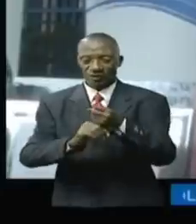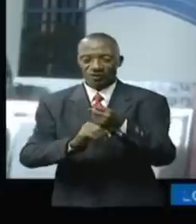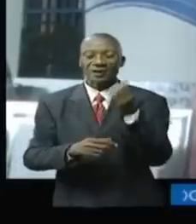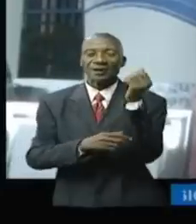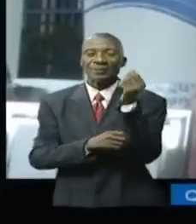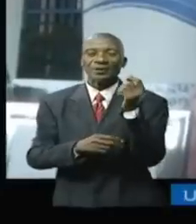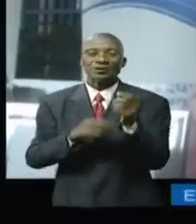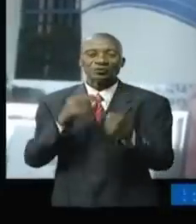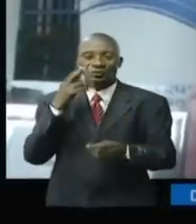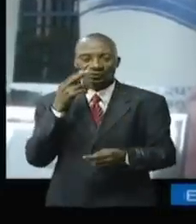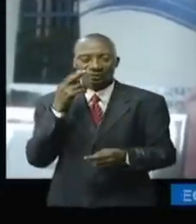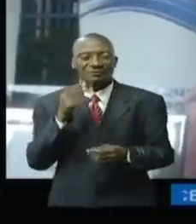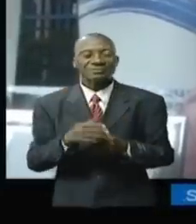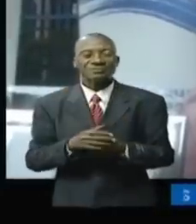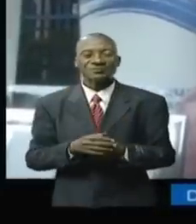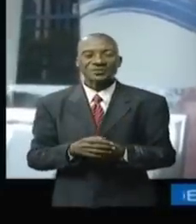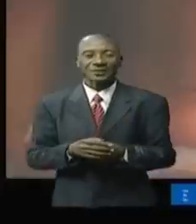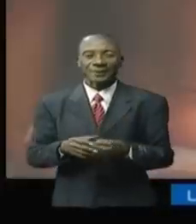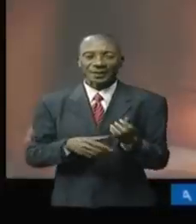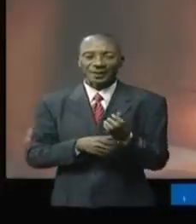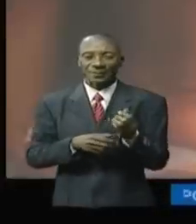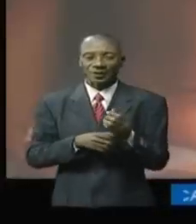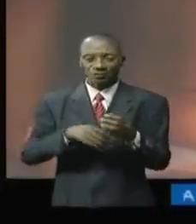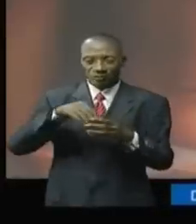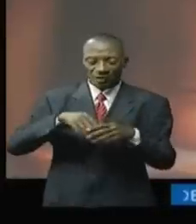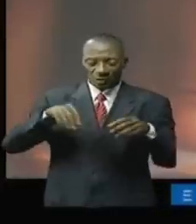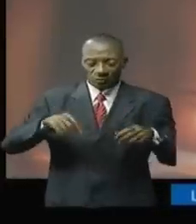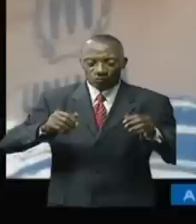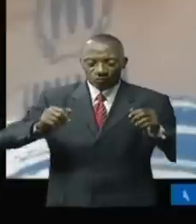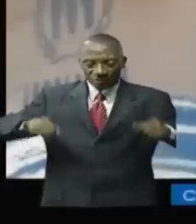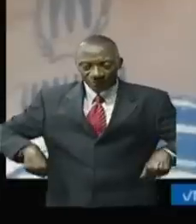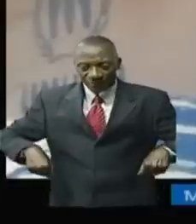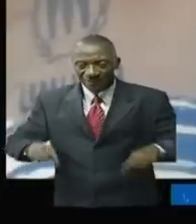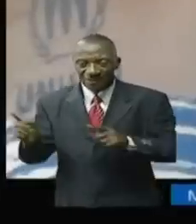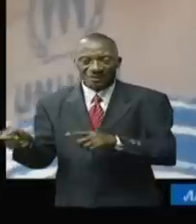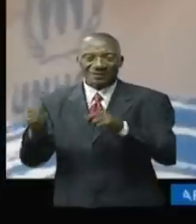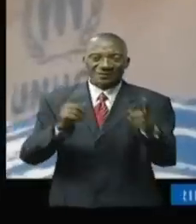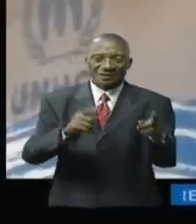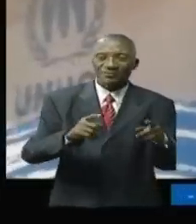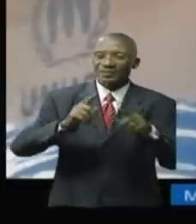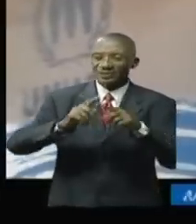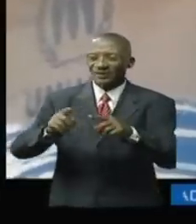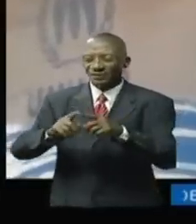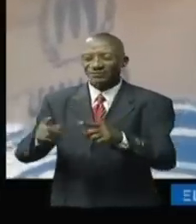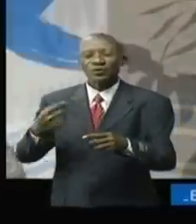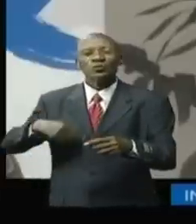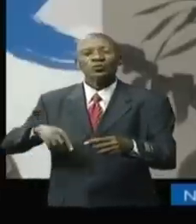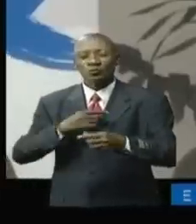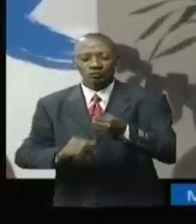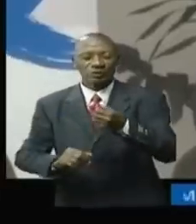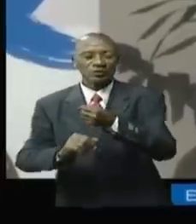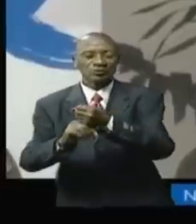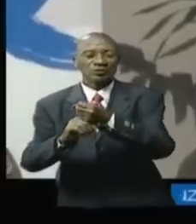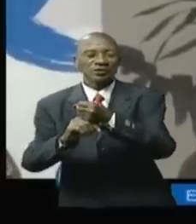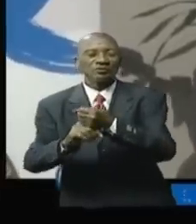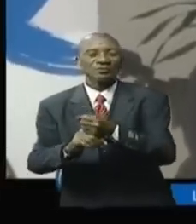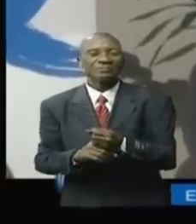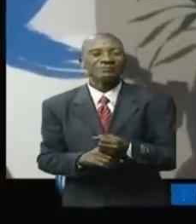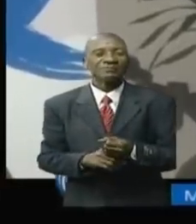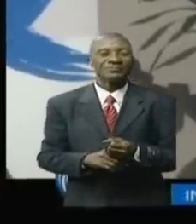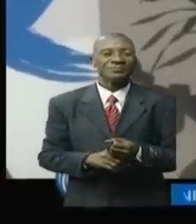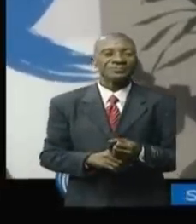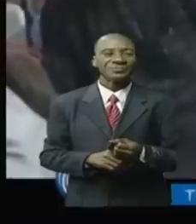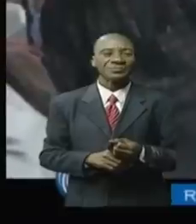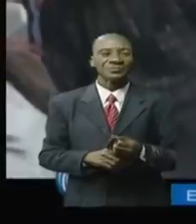des personnes déplacées internes et retournées. Cette journée du 20 juin consacrée aux réfugiés dans le monde tombe exactement au moment où